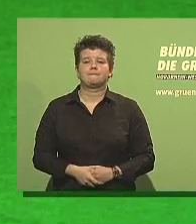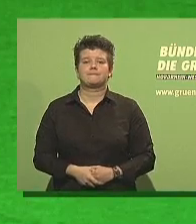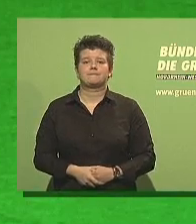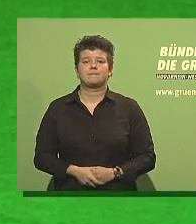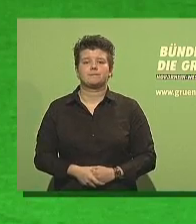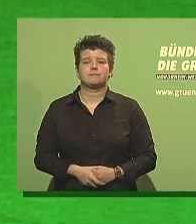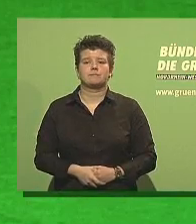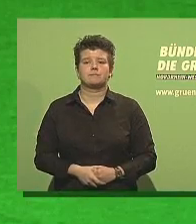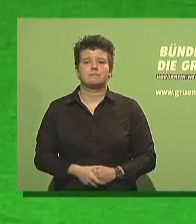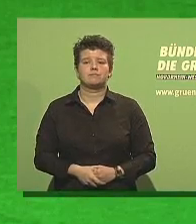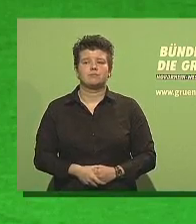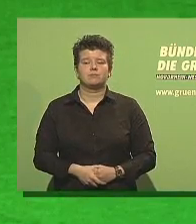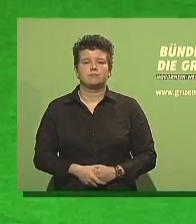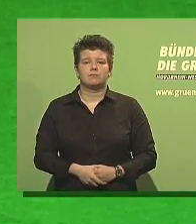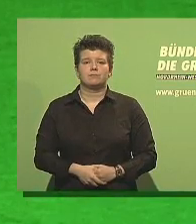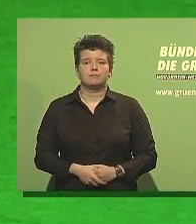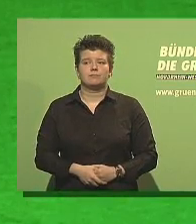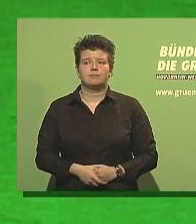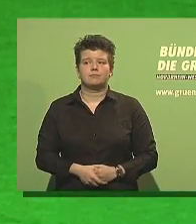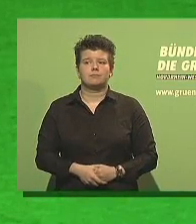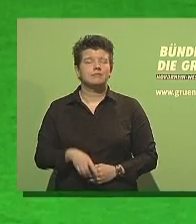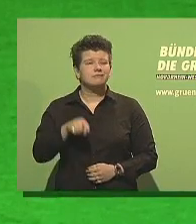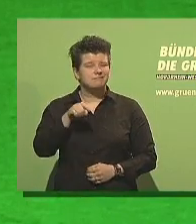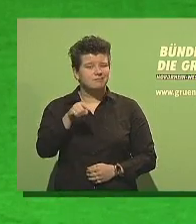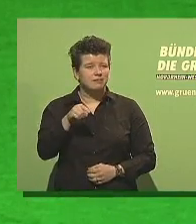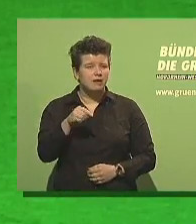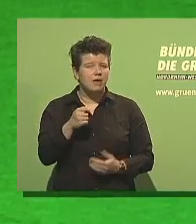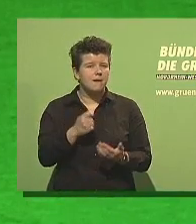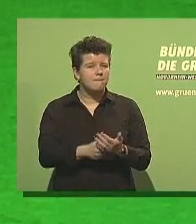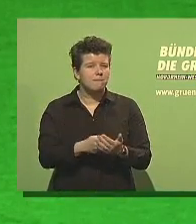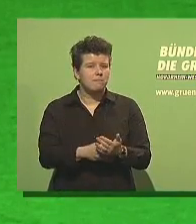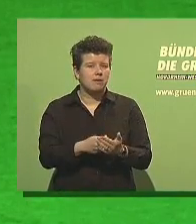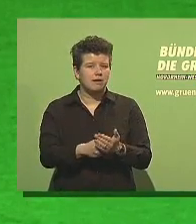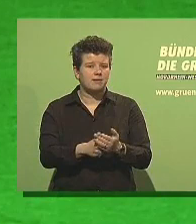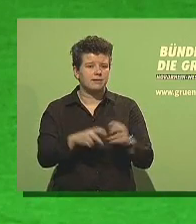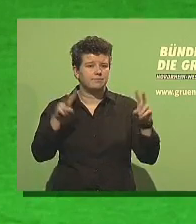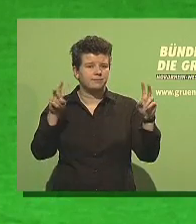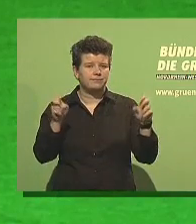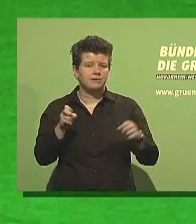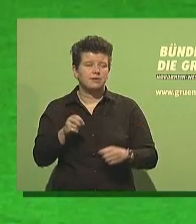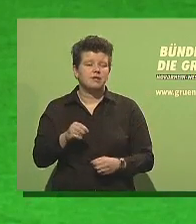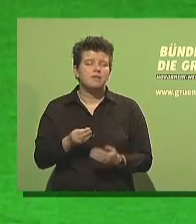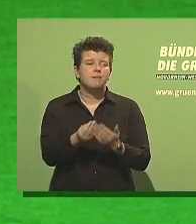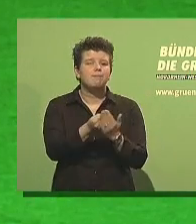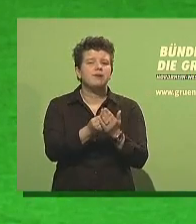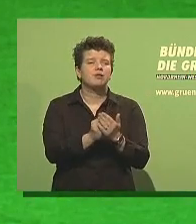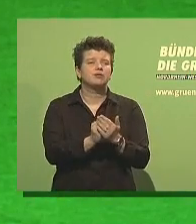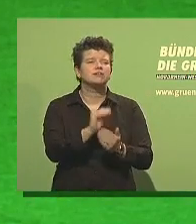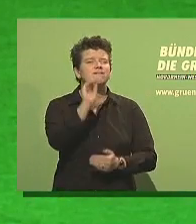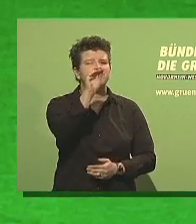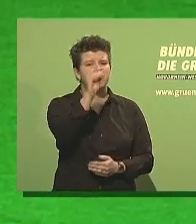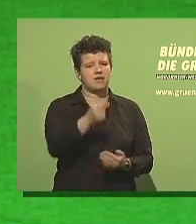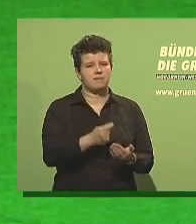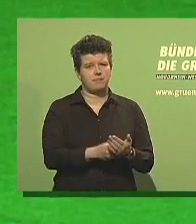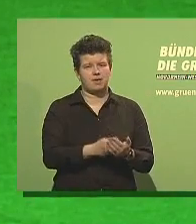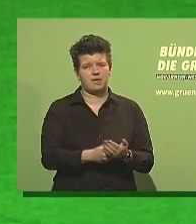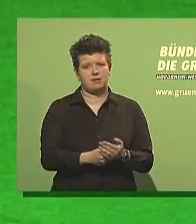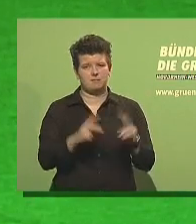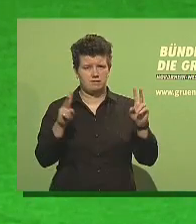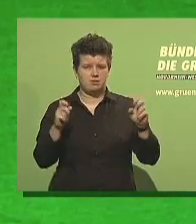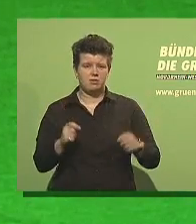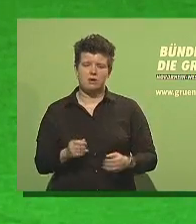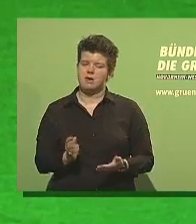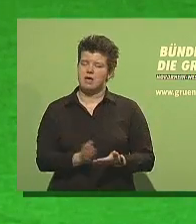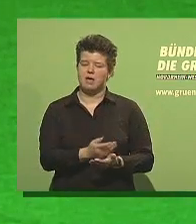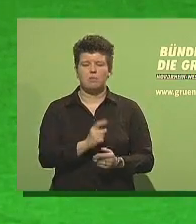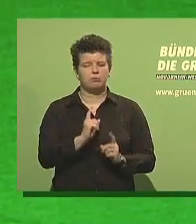Auf diese Bildungsfernhalteprämie einer bayerischen Provinzpartei CSU und der CDU hat die FDP noch